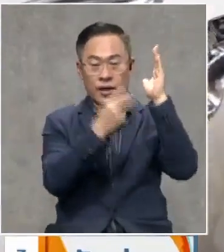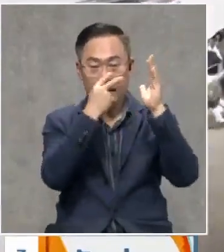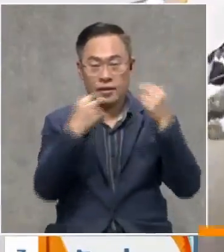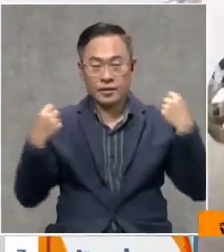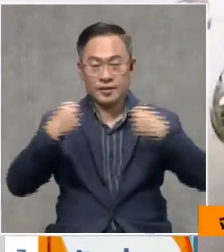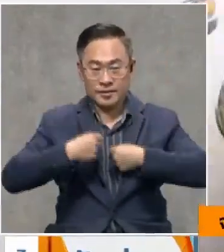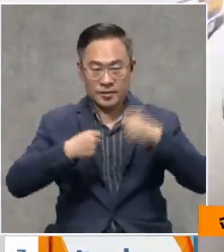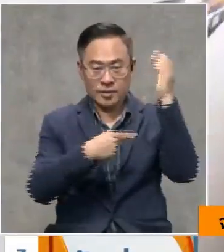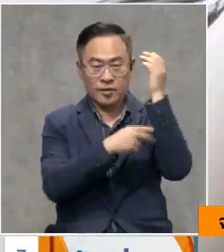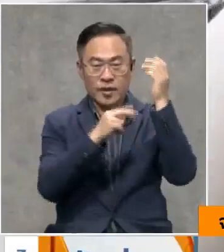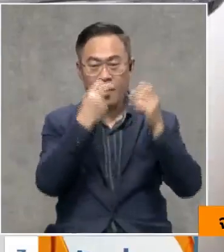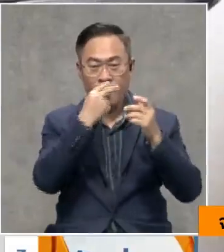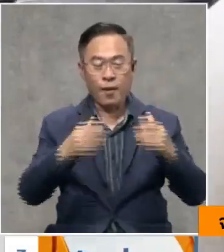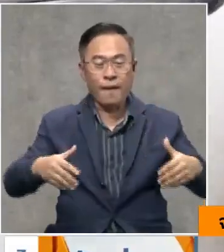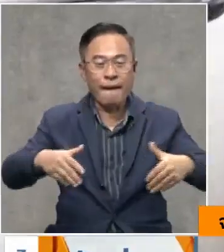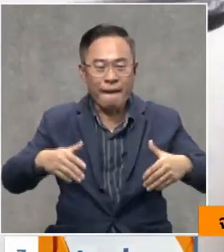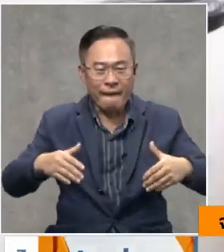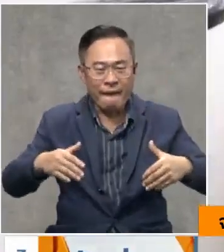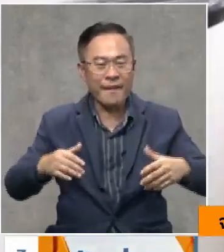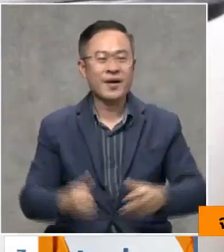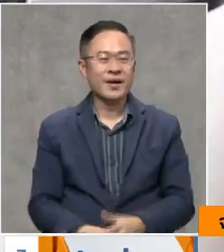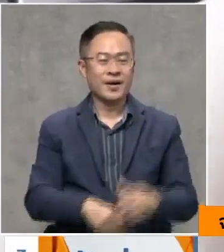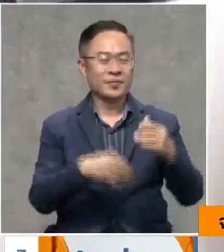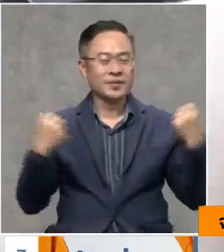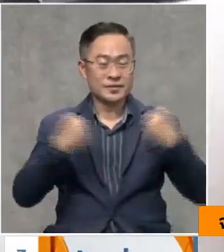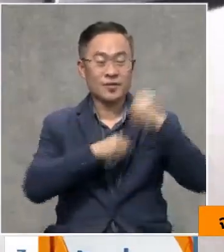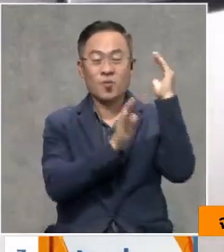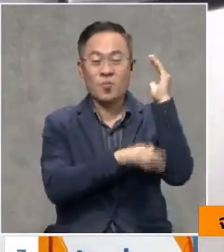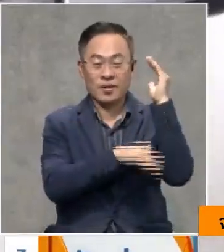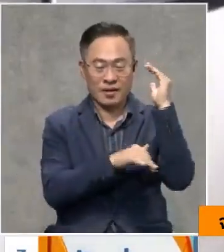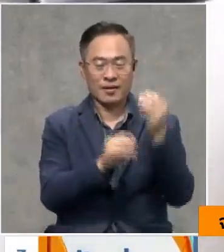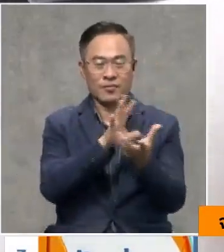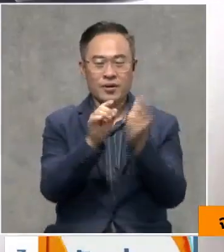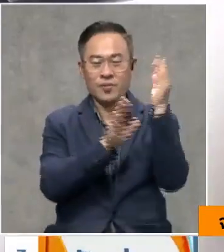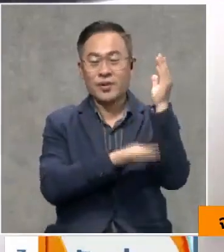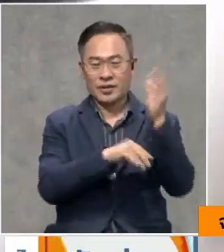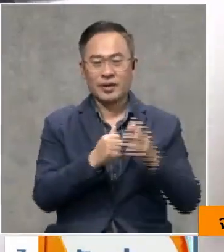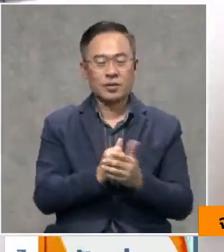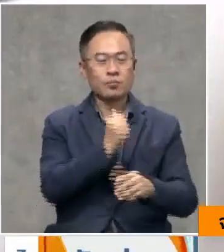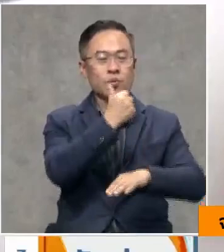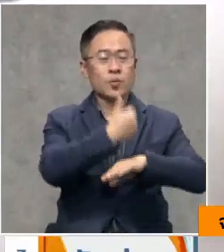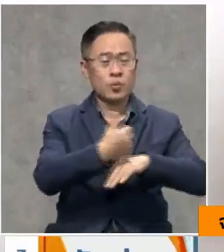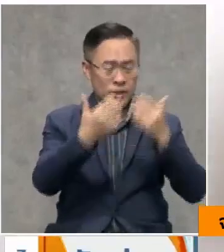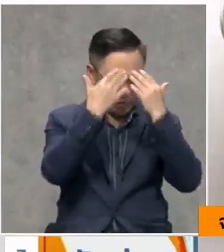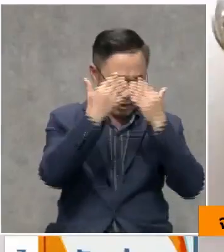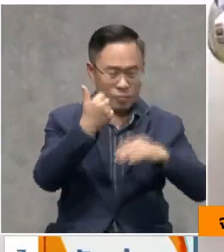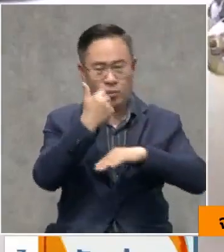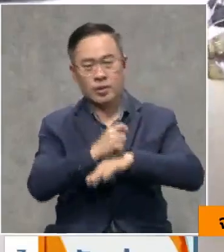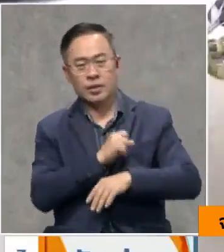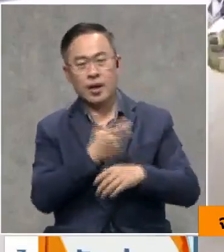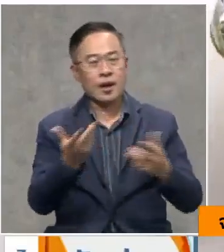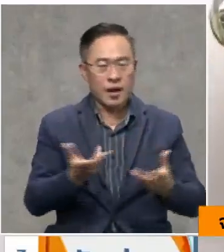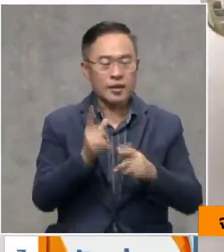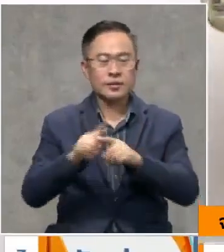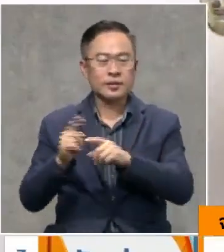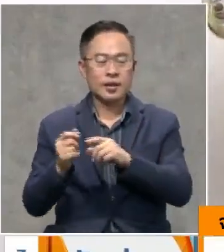ไปบรรยากาศชื่นมื่นนะคะดูสิคะนี่แต่งชุดภาคใต้เรียบร้อยจัดเต็มนะคะไปพบกับผู้นำท้องถิ่นละค่ะมีคุณรงบุญสวยขวัญ